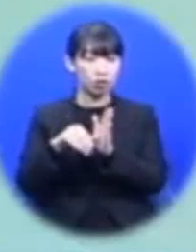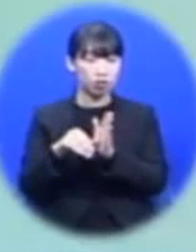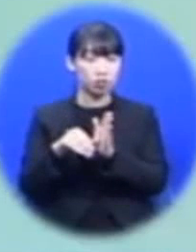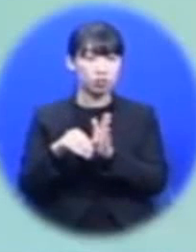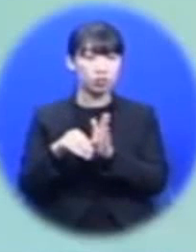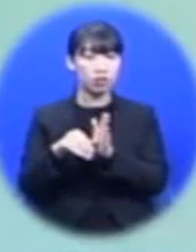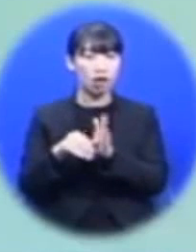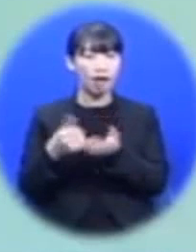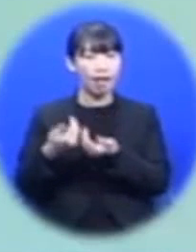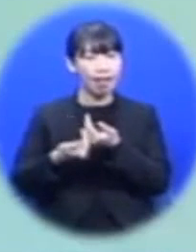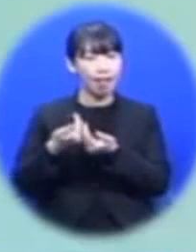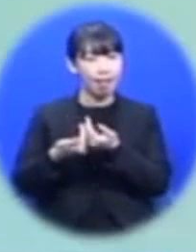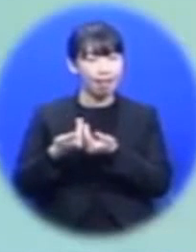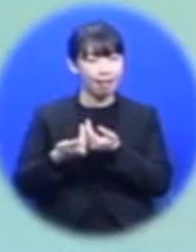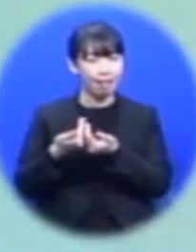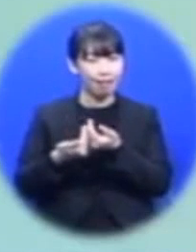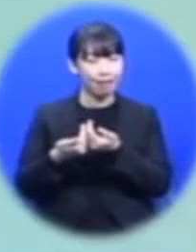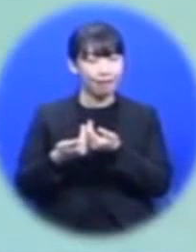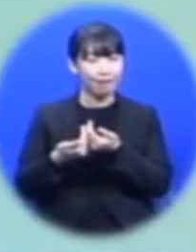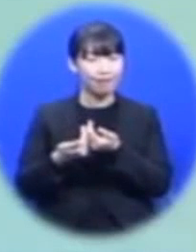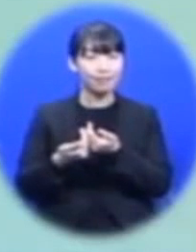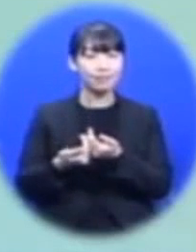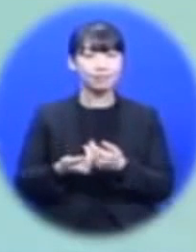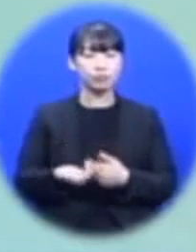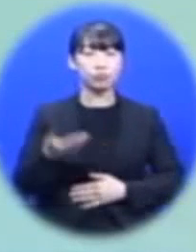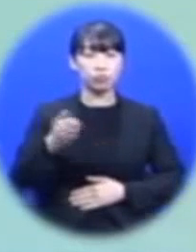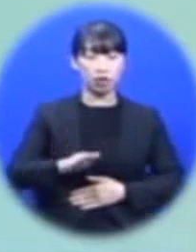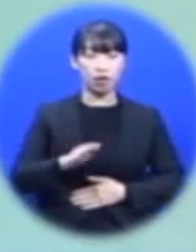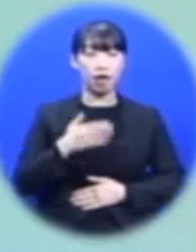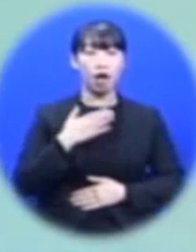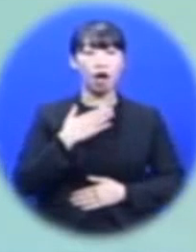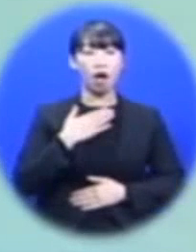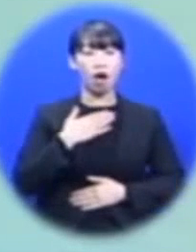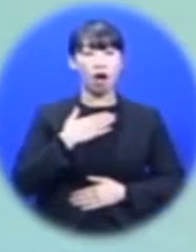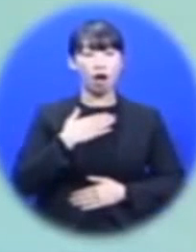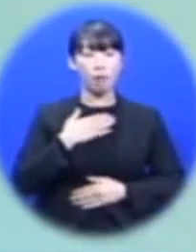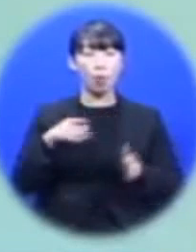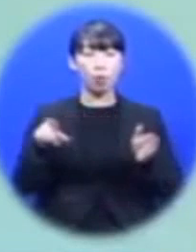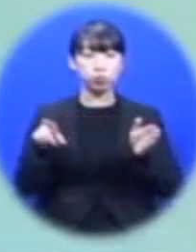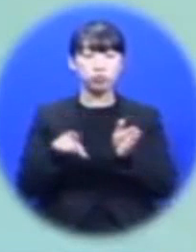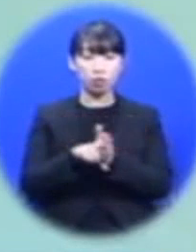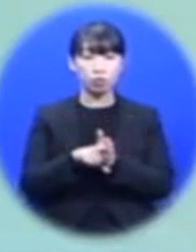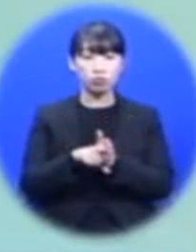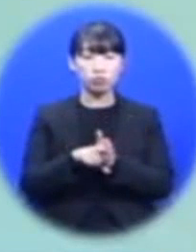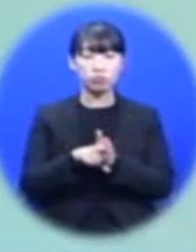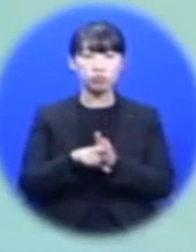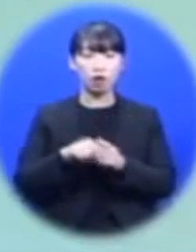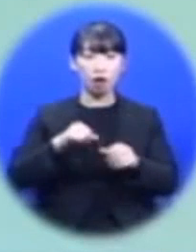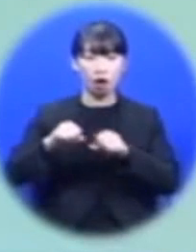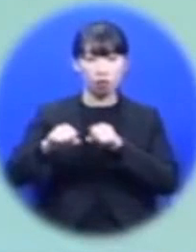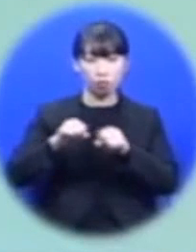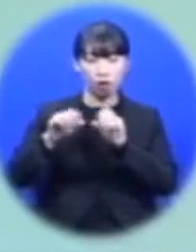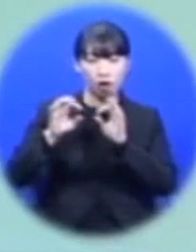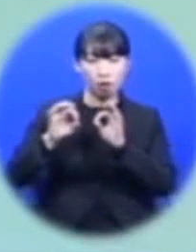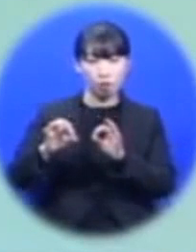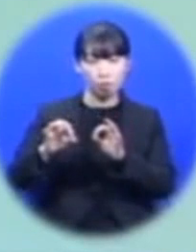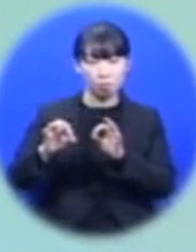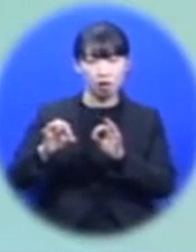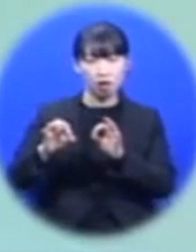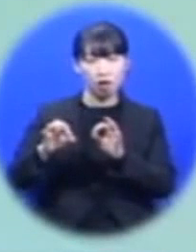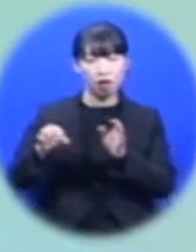좀 갈등이 있는 겁니다네 그런데 믿어야지 행동하는 거 보면 잘 안